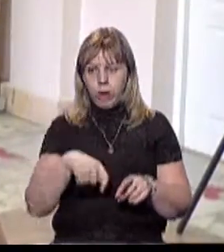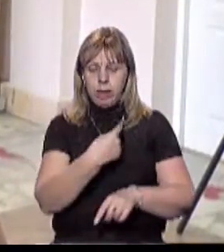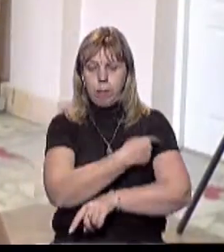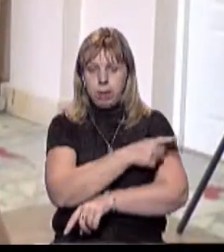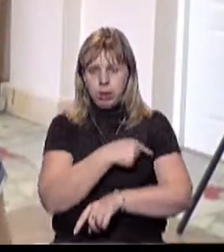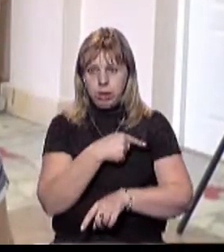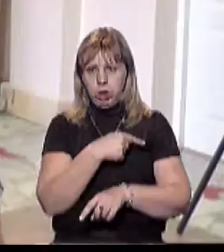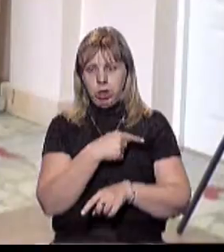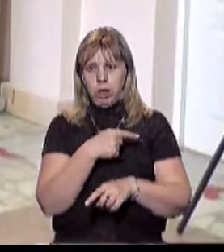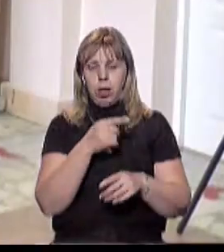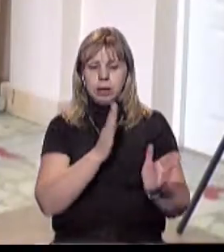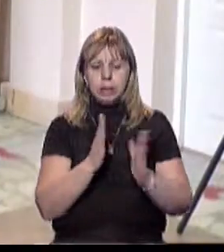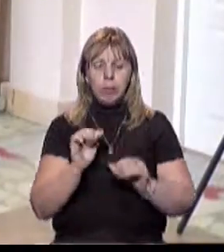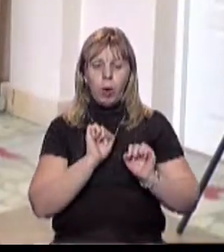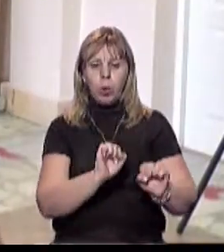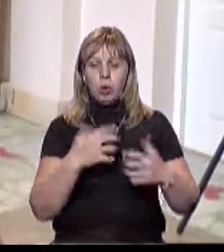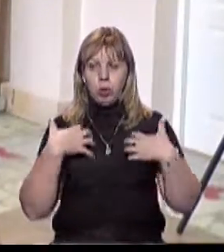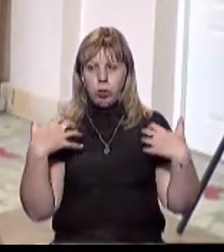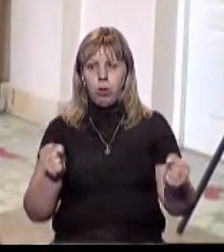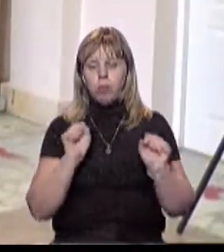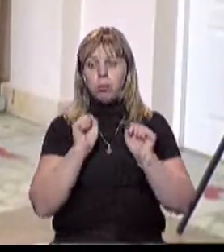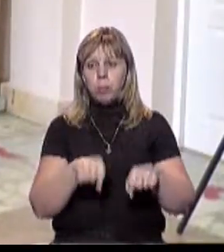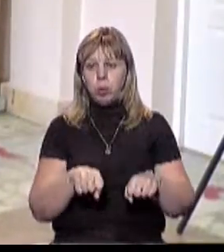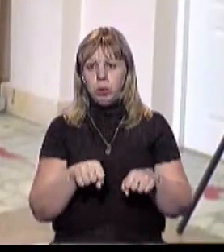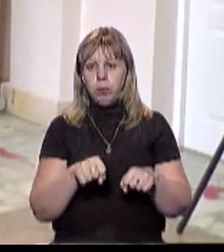медична система охорони здоров'я зможе